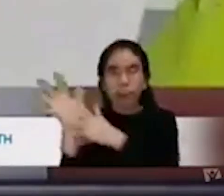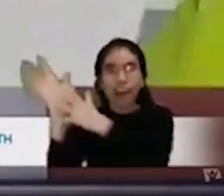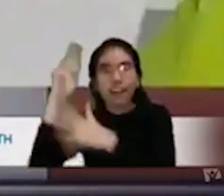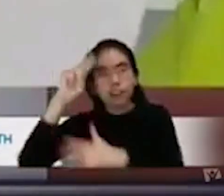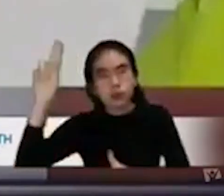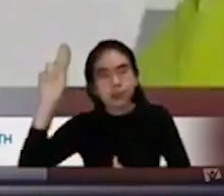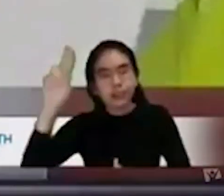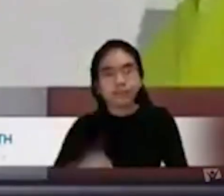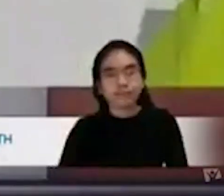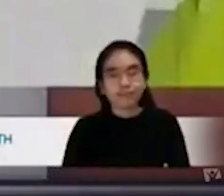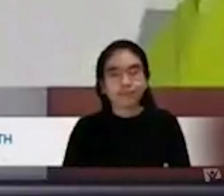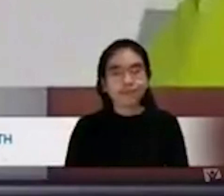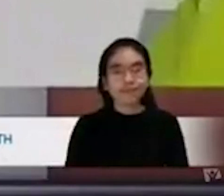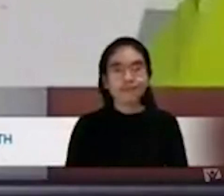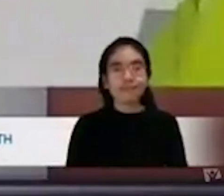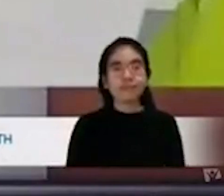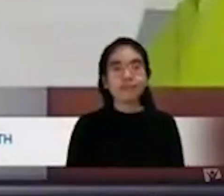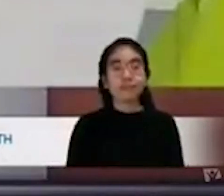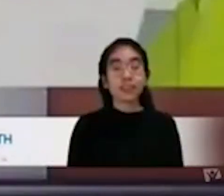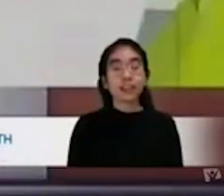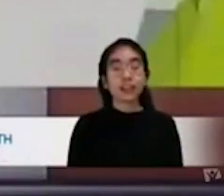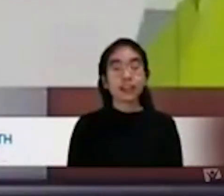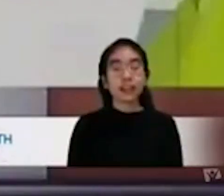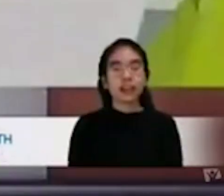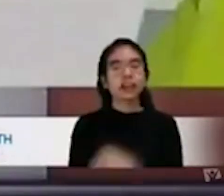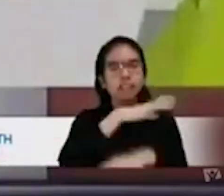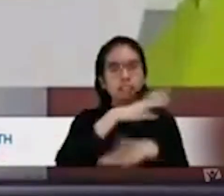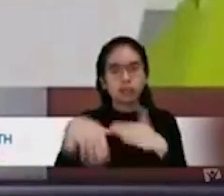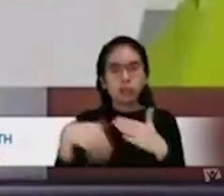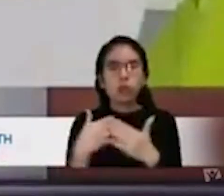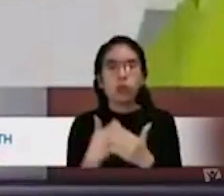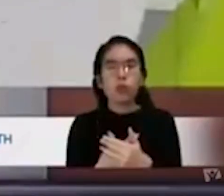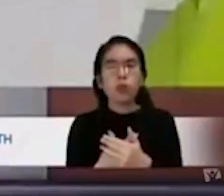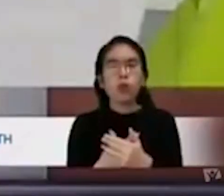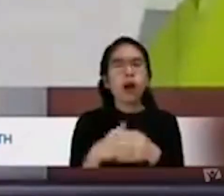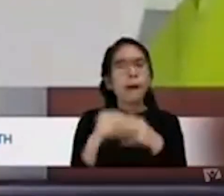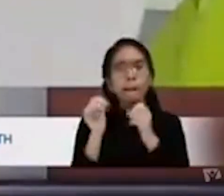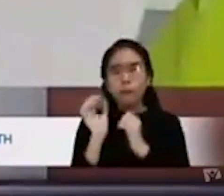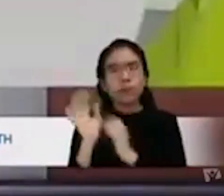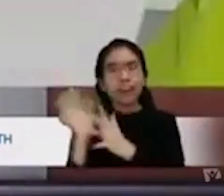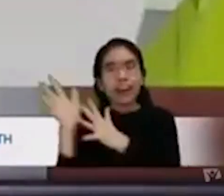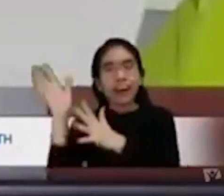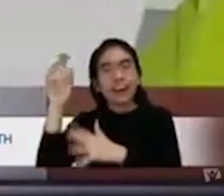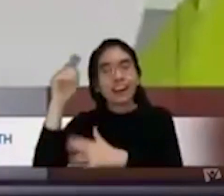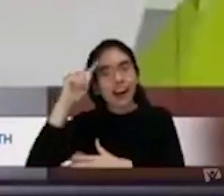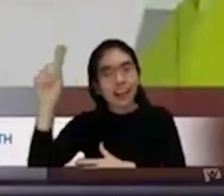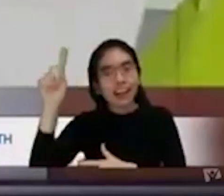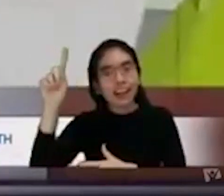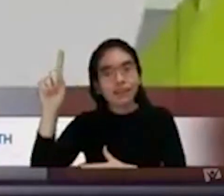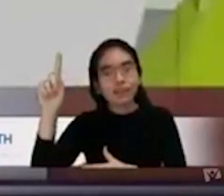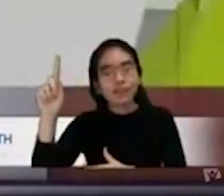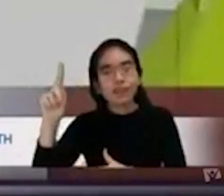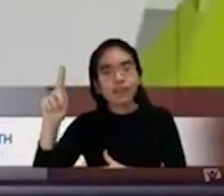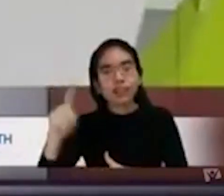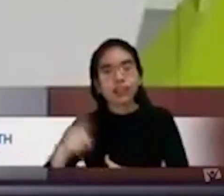Dan semua karena memuliakan Allah, siapapun disembuhkan. Rumah sakit Advent Bandung